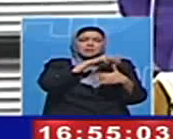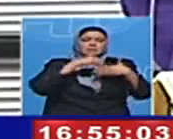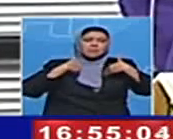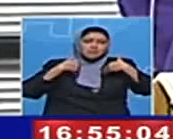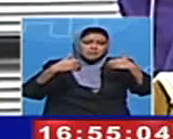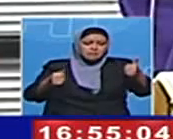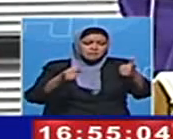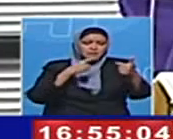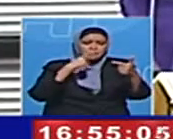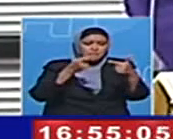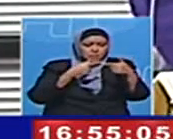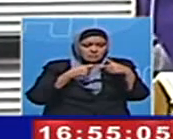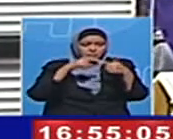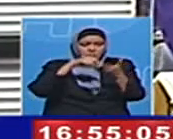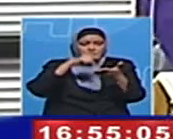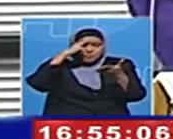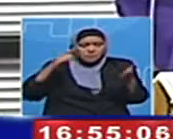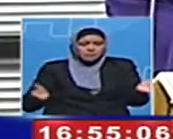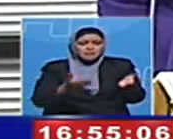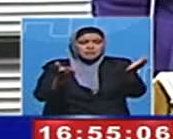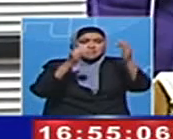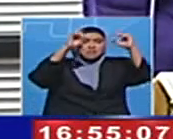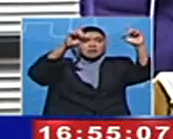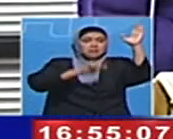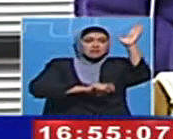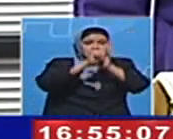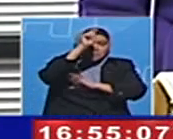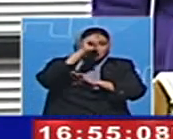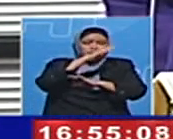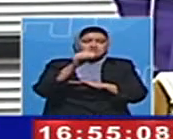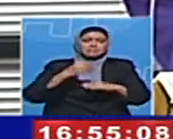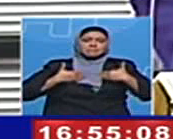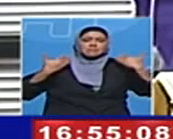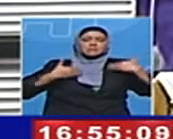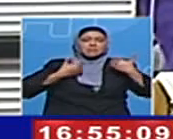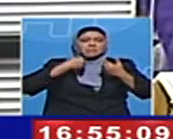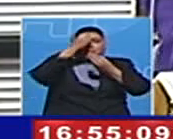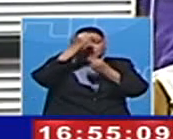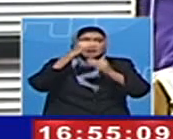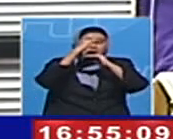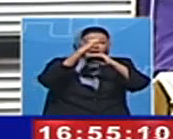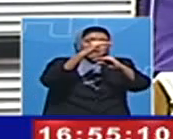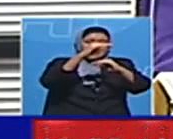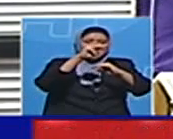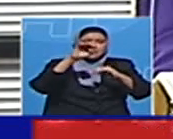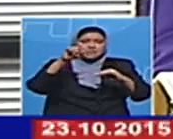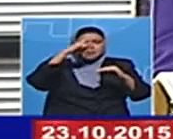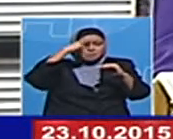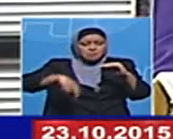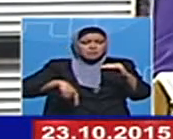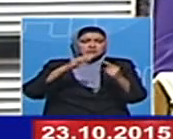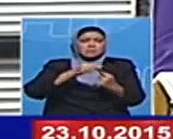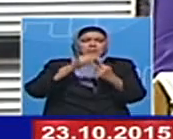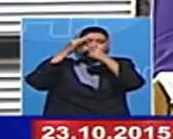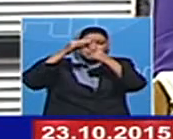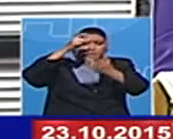selanjutnya dalam menggalakkan lagi pendidikan tinggi sukacita saya umumkan had maksima pelepasan Cukai ke atas